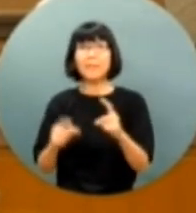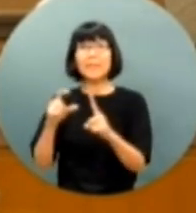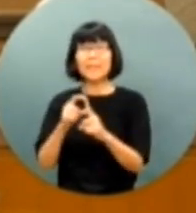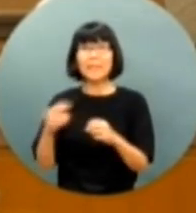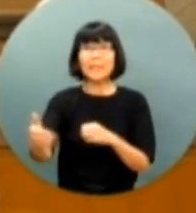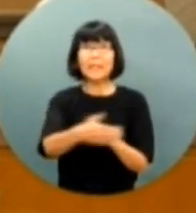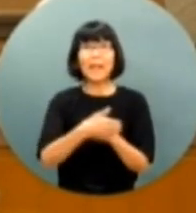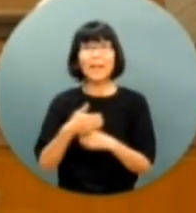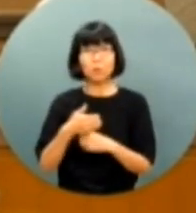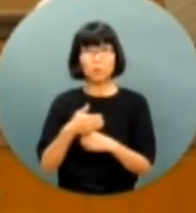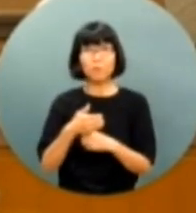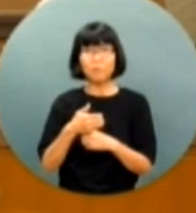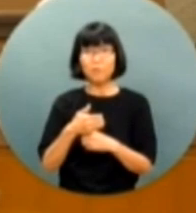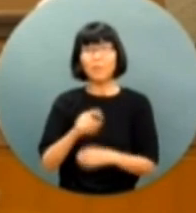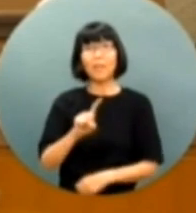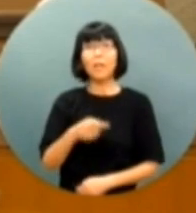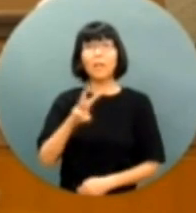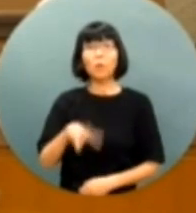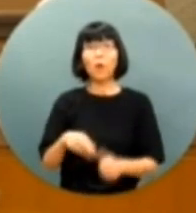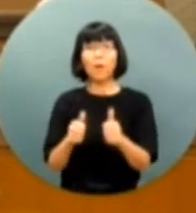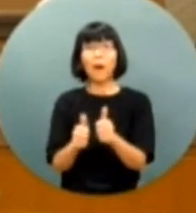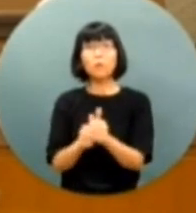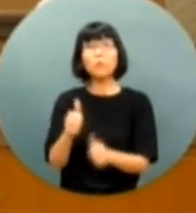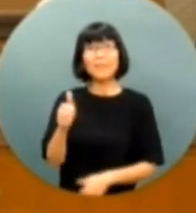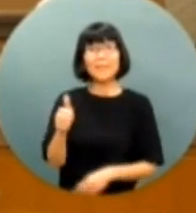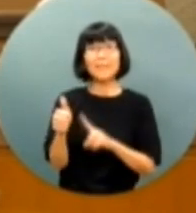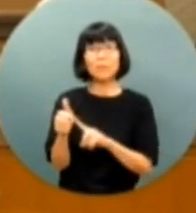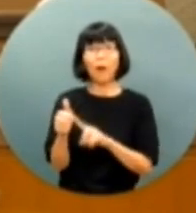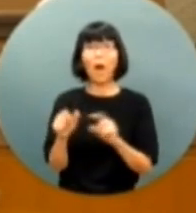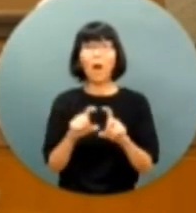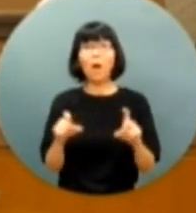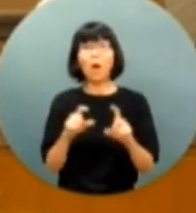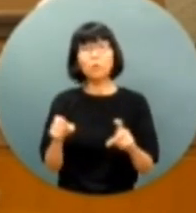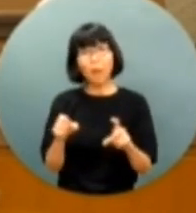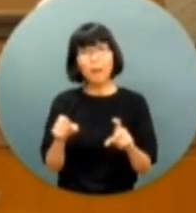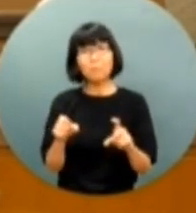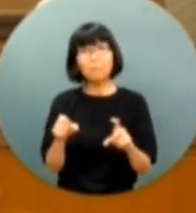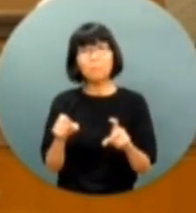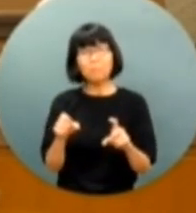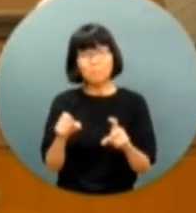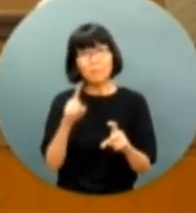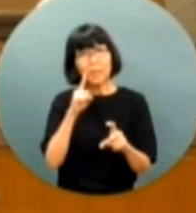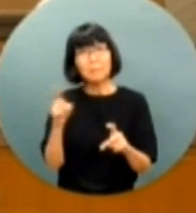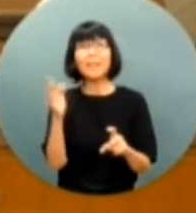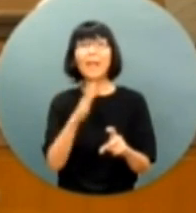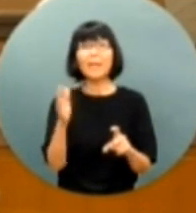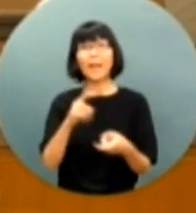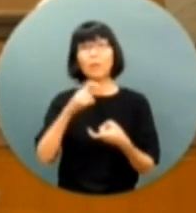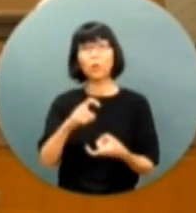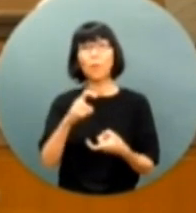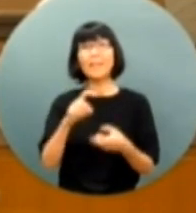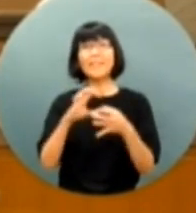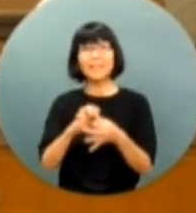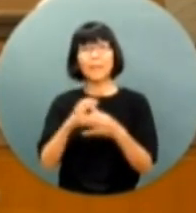している。野川副知事は、この件に限らず、普段見過ごしがちな言葉についても考えてみたい